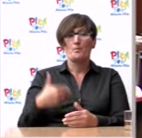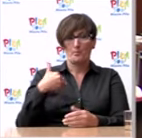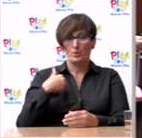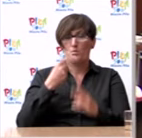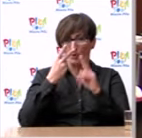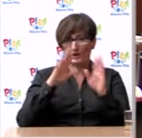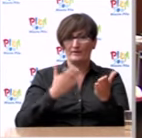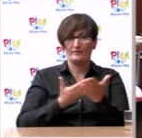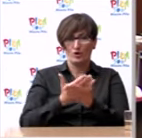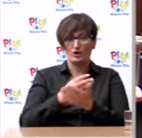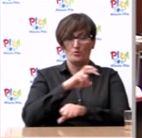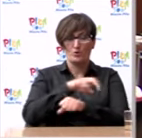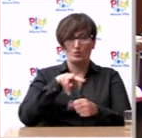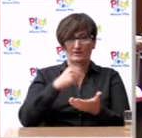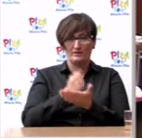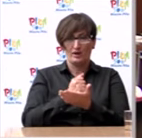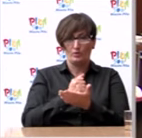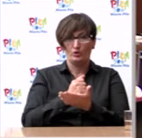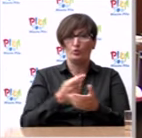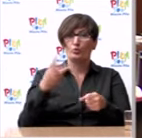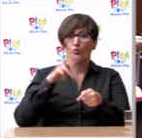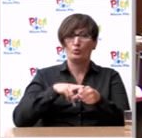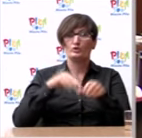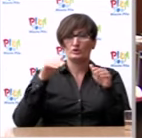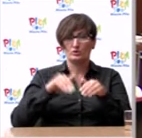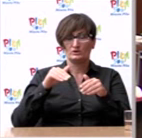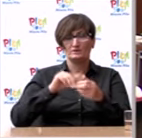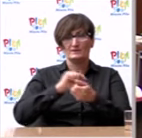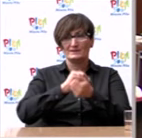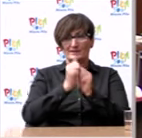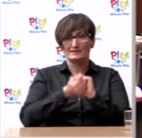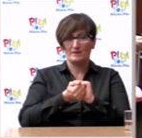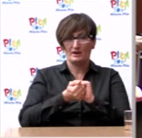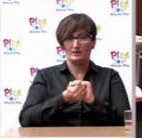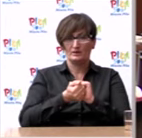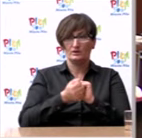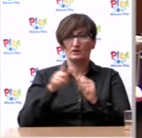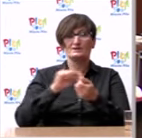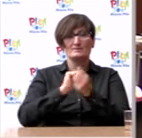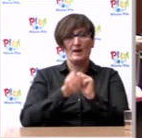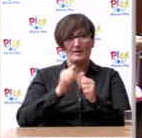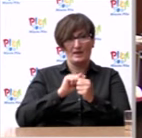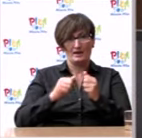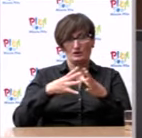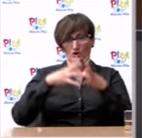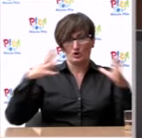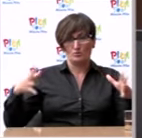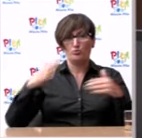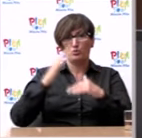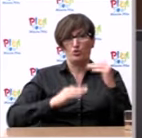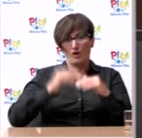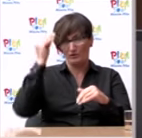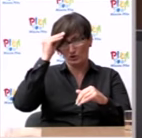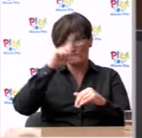wniosek, projekt uchwały, który umożliwi zmianę, ta zmiana umożliwi rozbudowę pierwszego LO w Pile